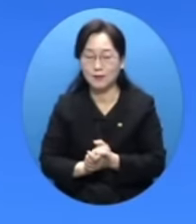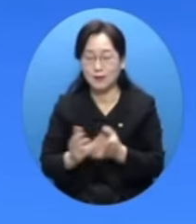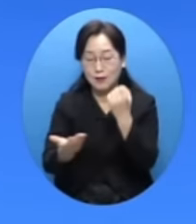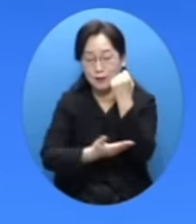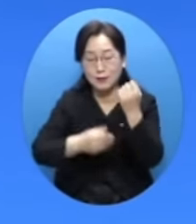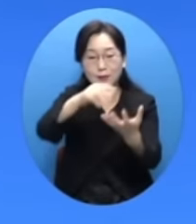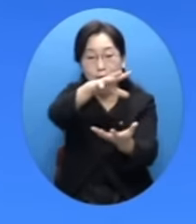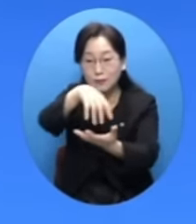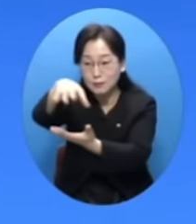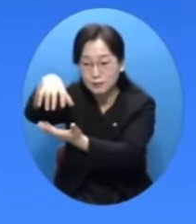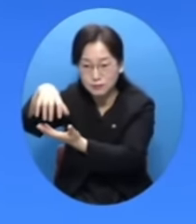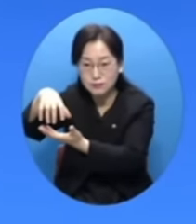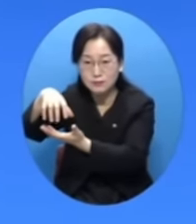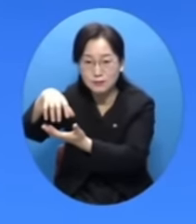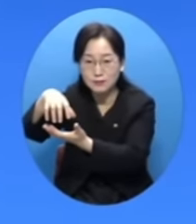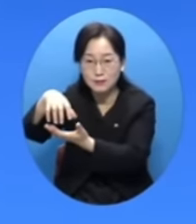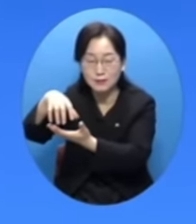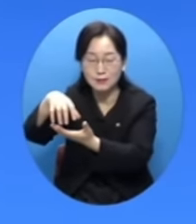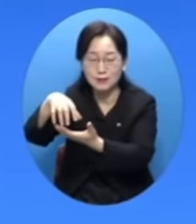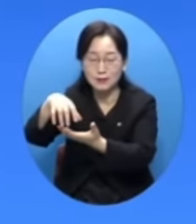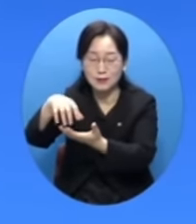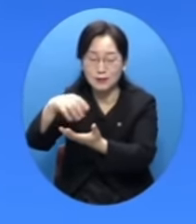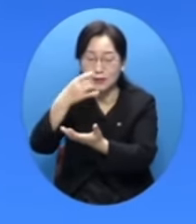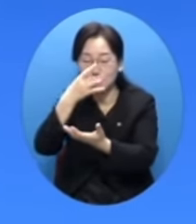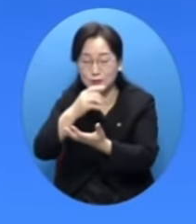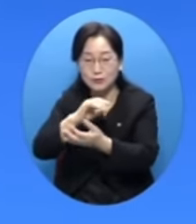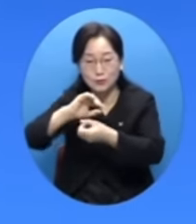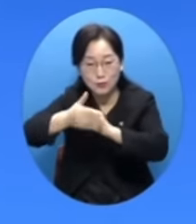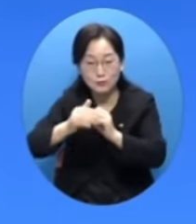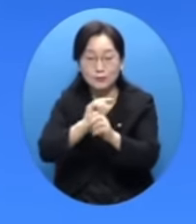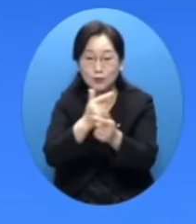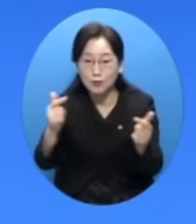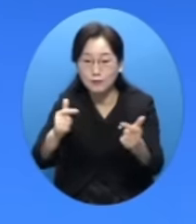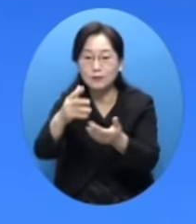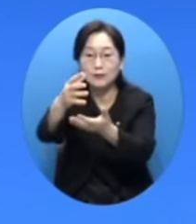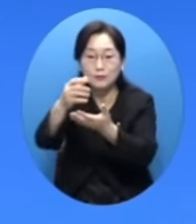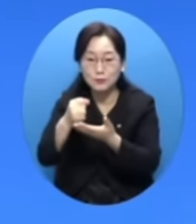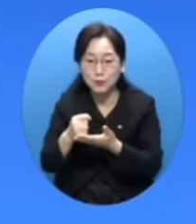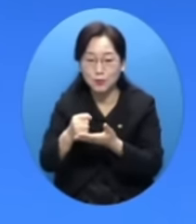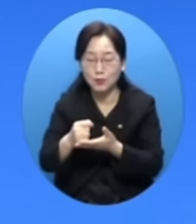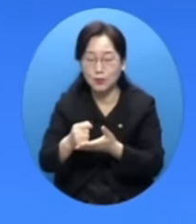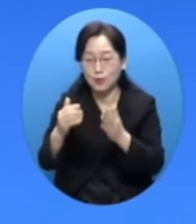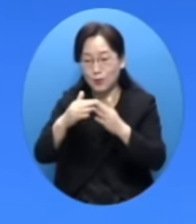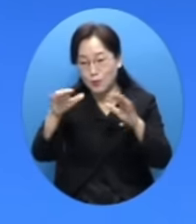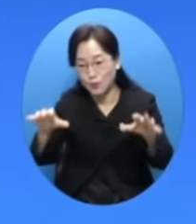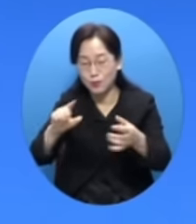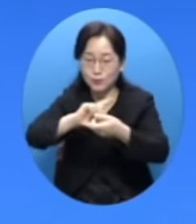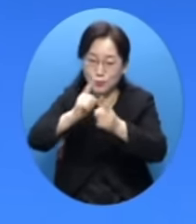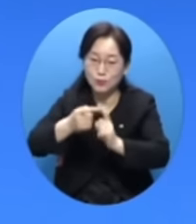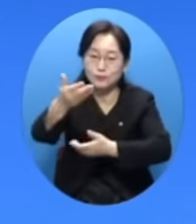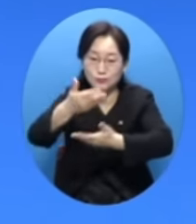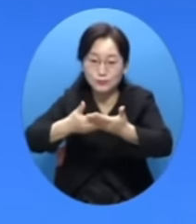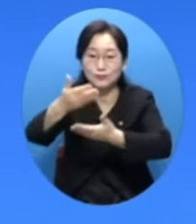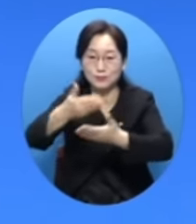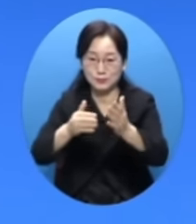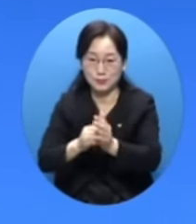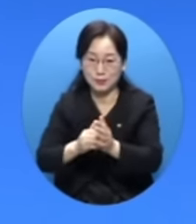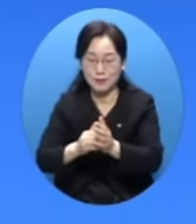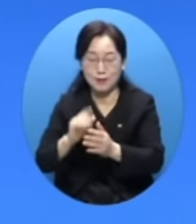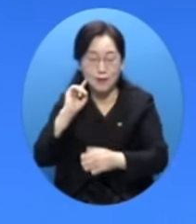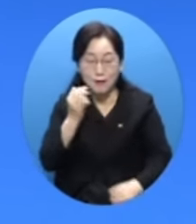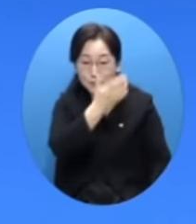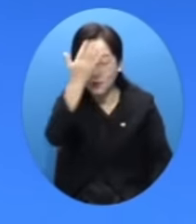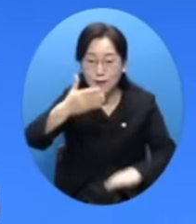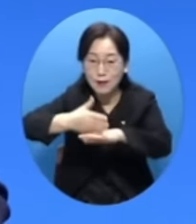거둬들인 그 모든 곡식을 가지고 함께 이웃과 함께 사랑의 교제를 나눴습니다. 이 아름다운 감사의